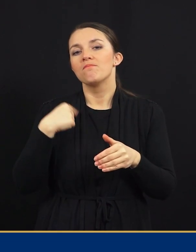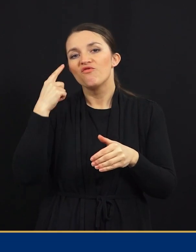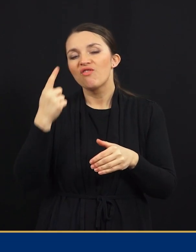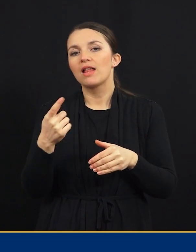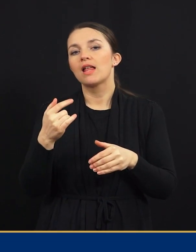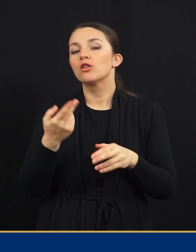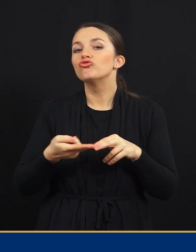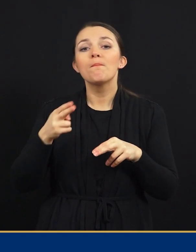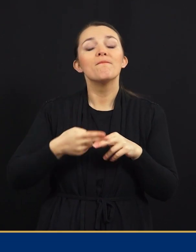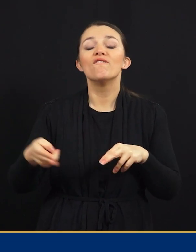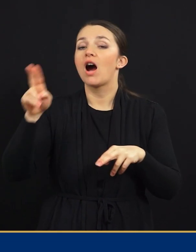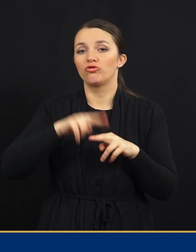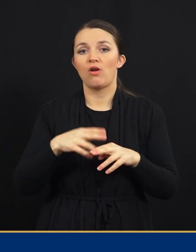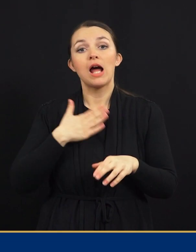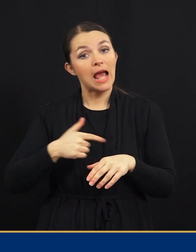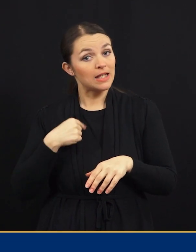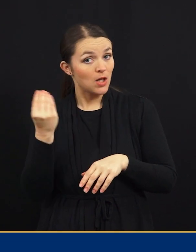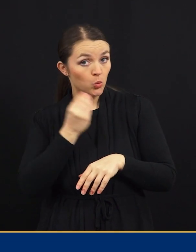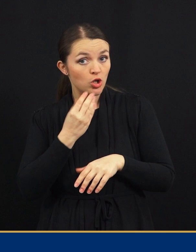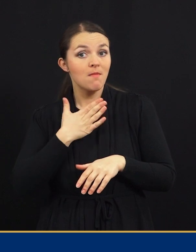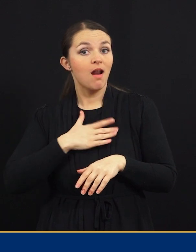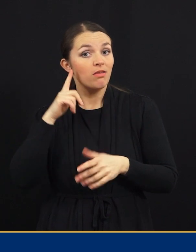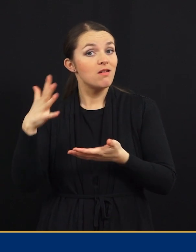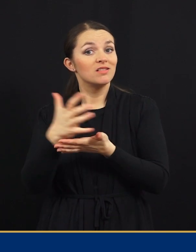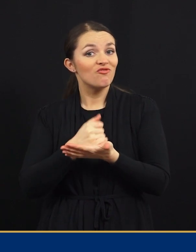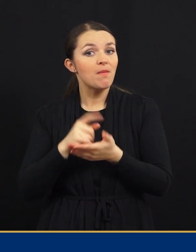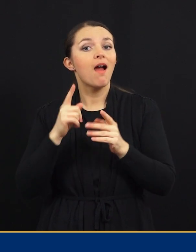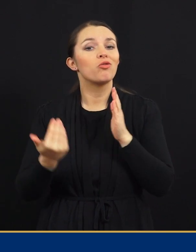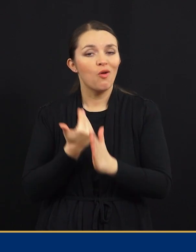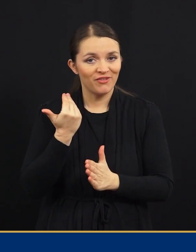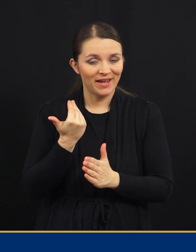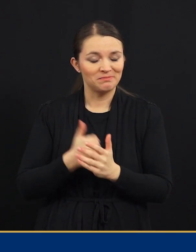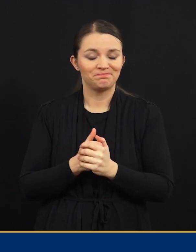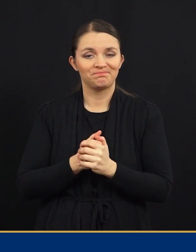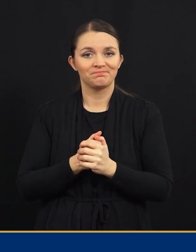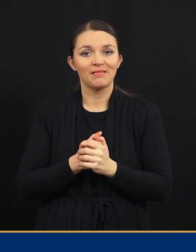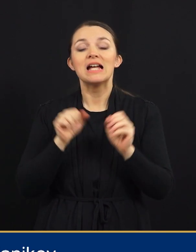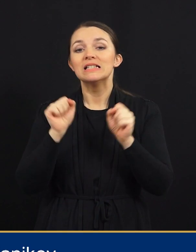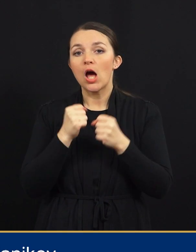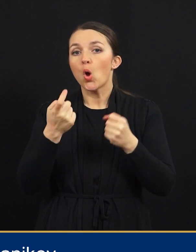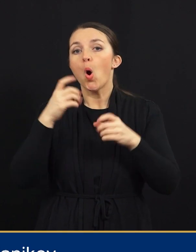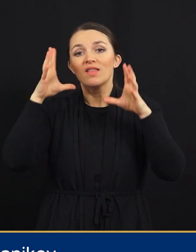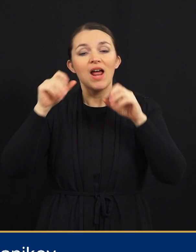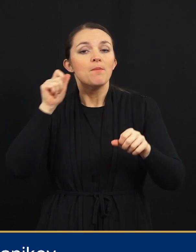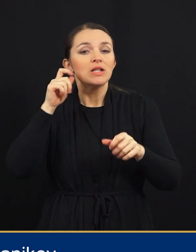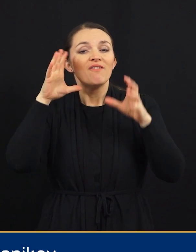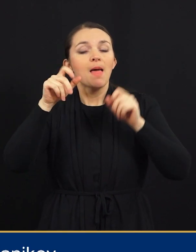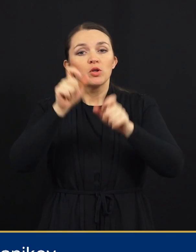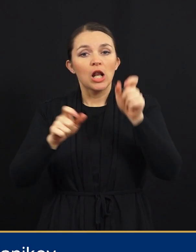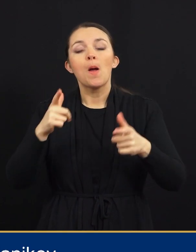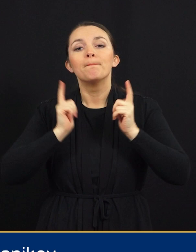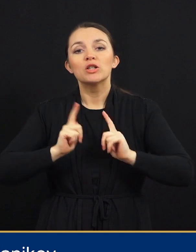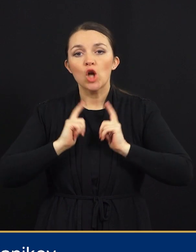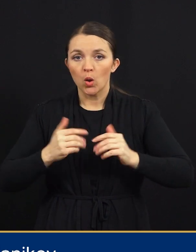vedeti čim več. Rada se učim, rada izvem kaj novega. Zato od veleposlanic in